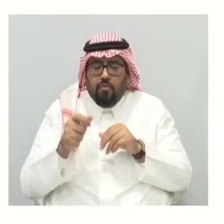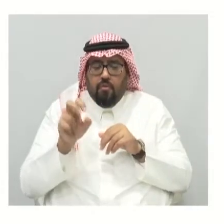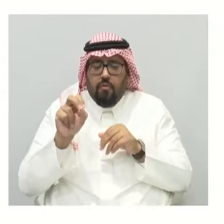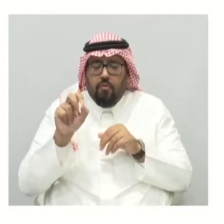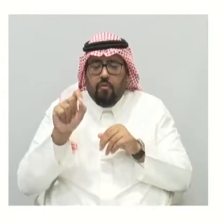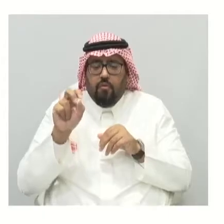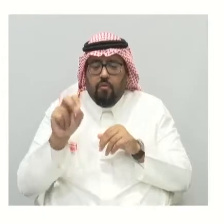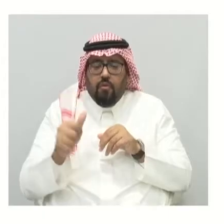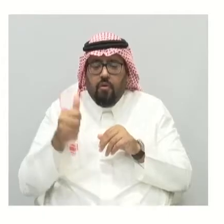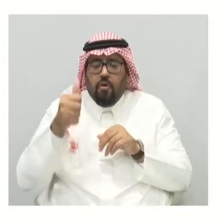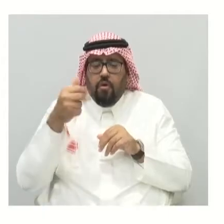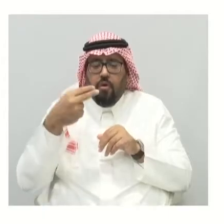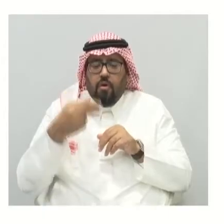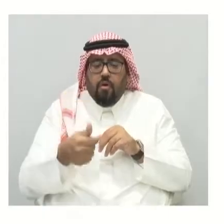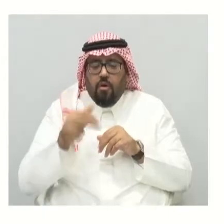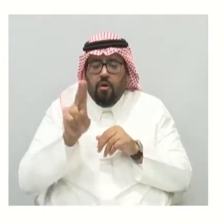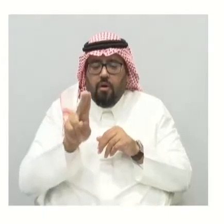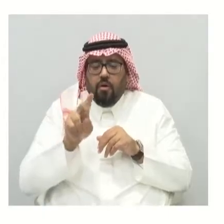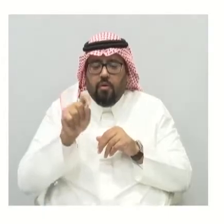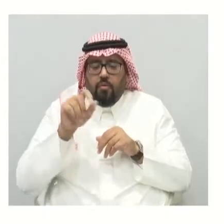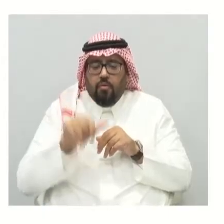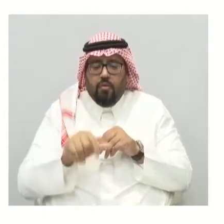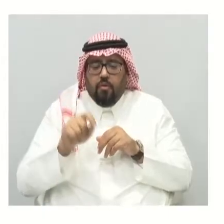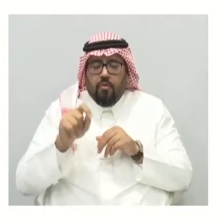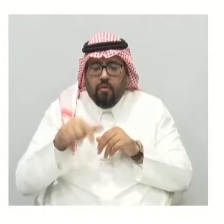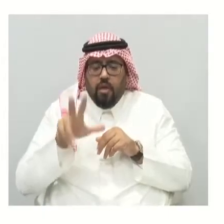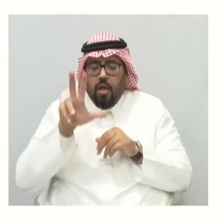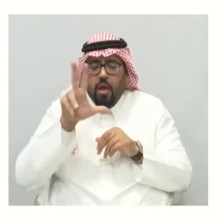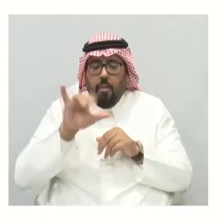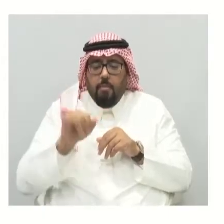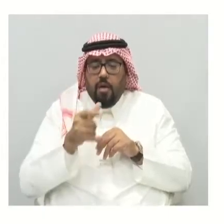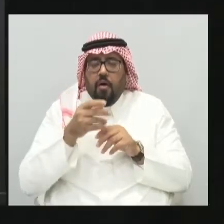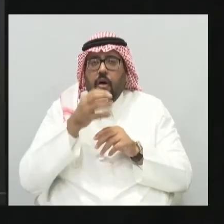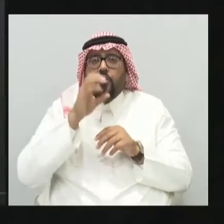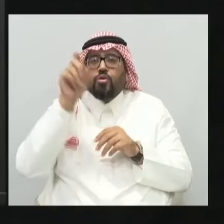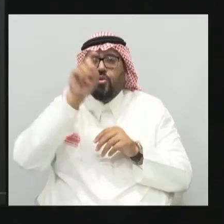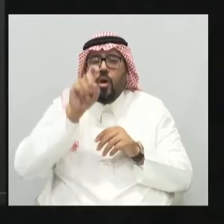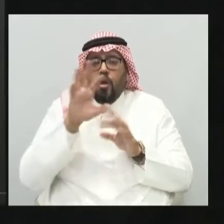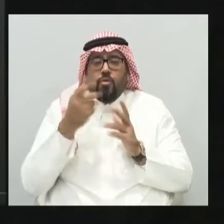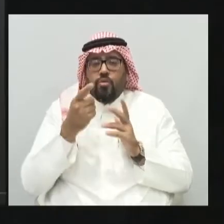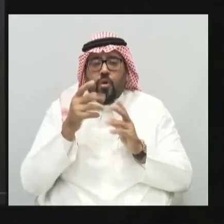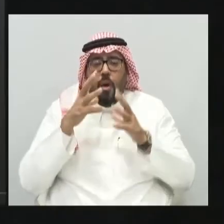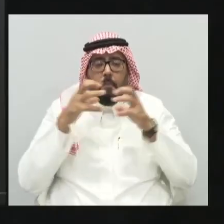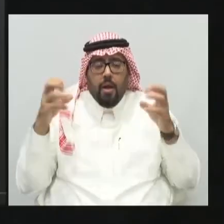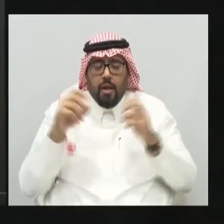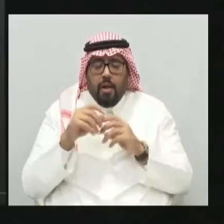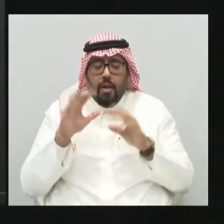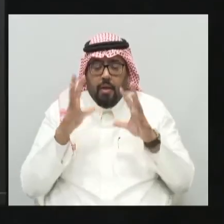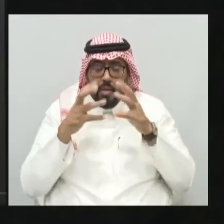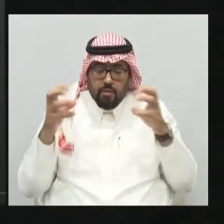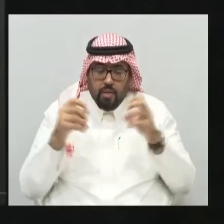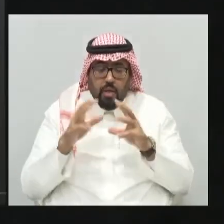الفقاعات في الماء ما معنى سؤاله ما معنى السؤال اللي هنا نبغى